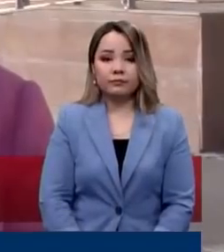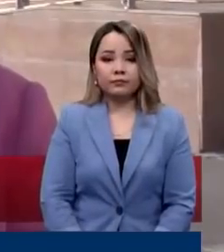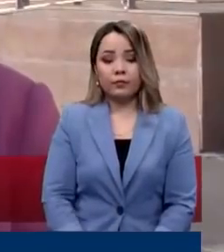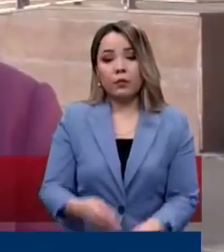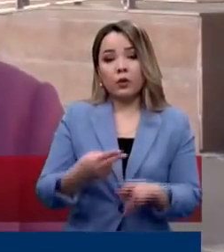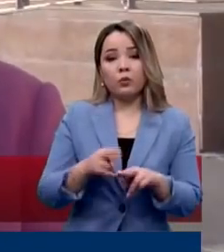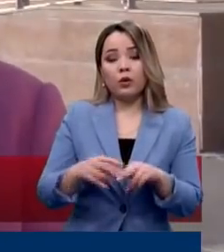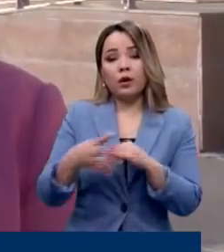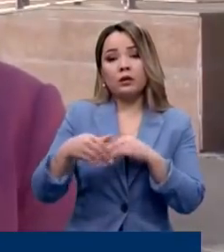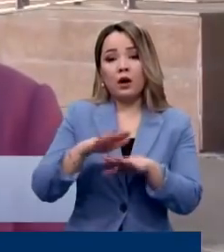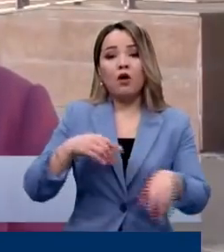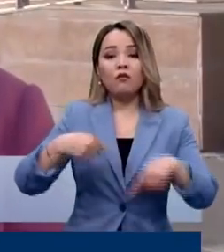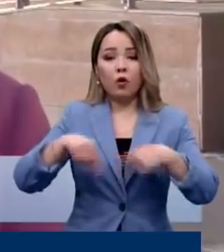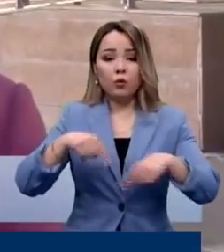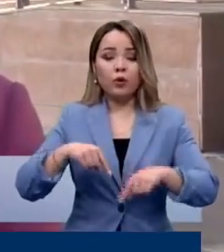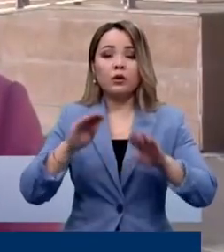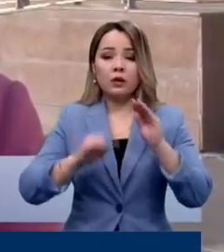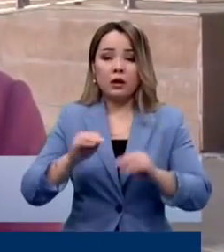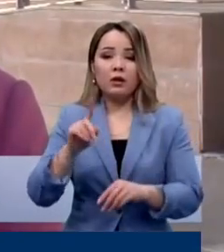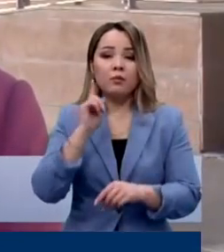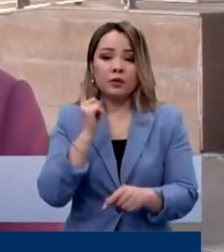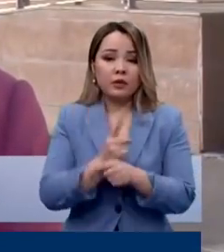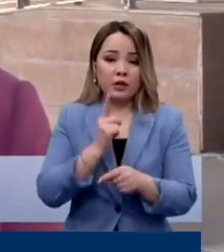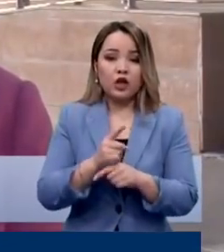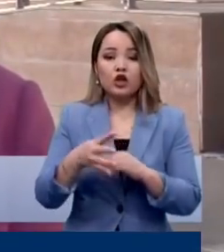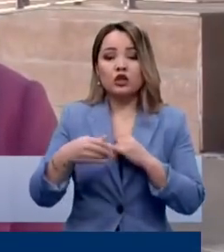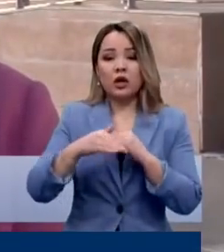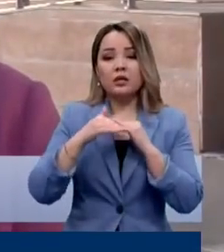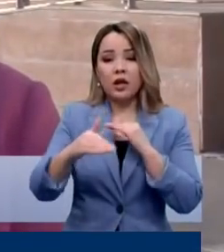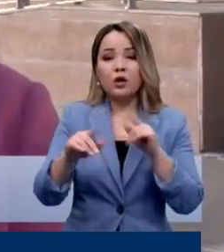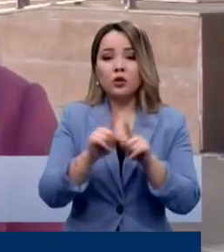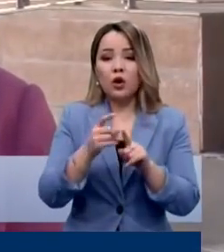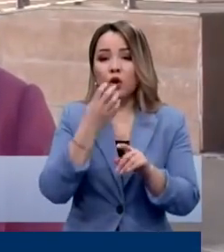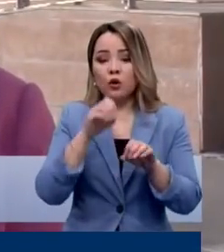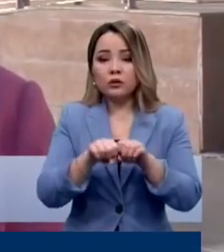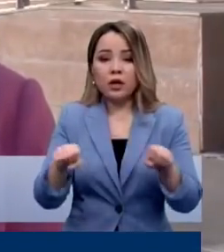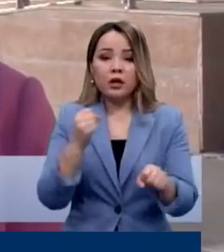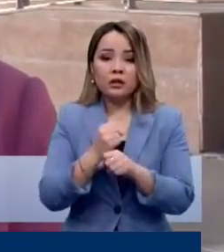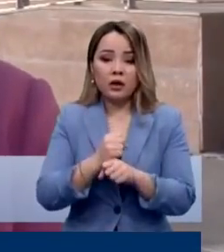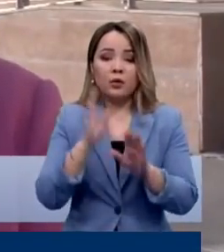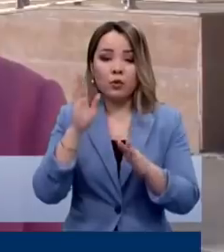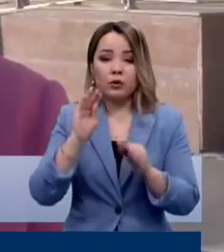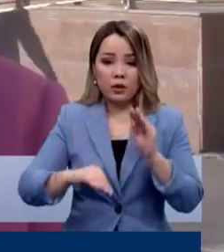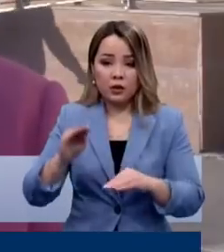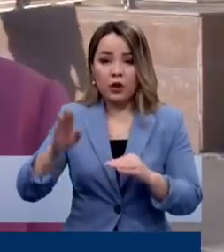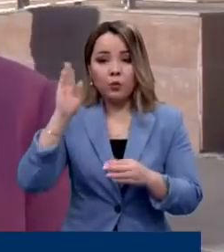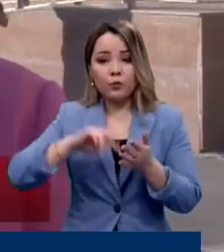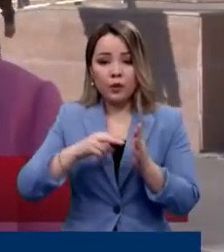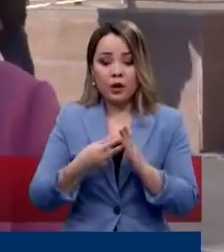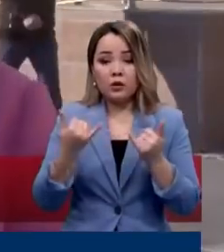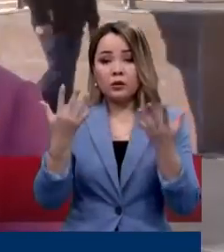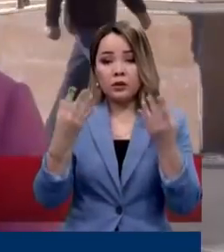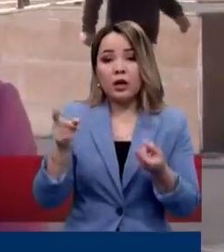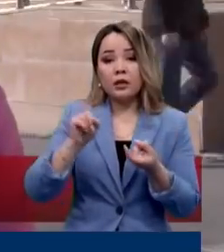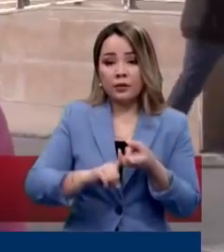Бұл алаңға футбол алаңын соғуға болмайды, өйткені ол жерде жерасты жылу құбыры магистралі өтуде. Дәл қазіргі